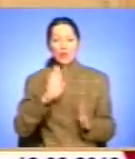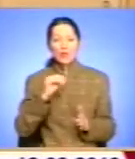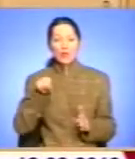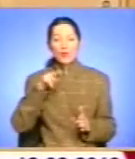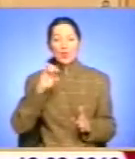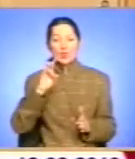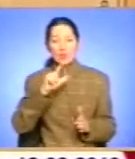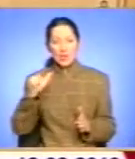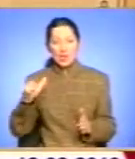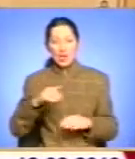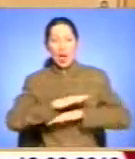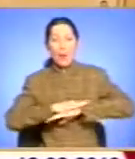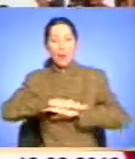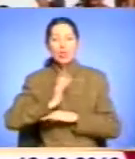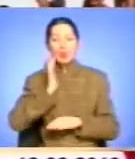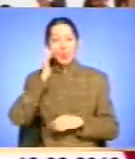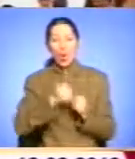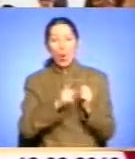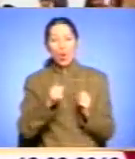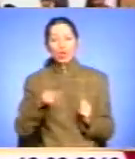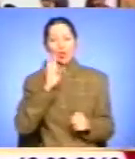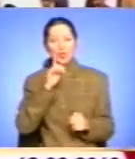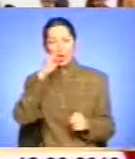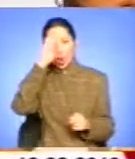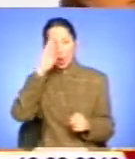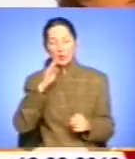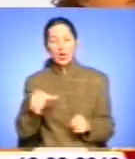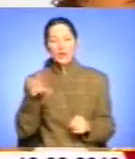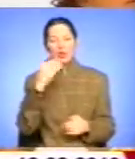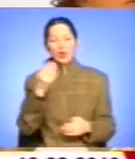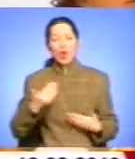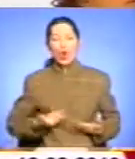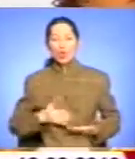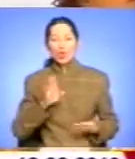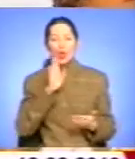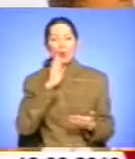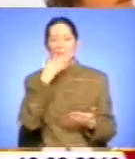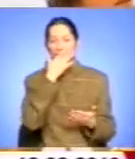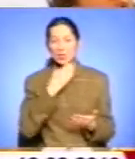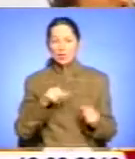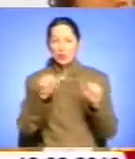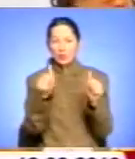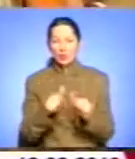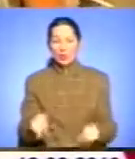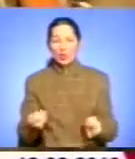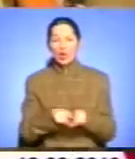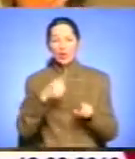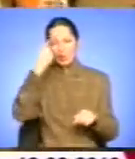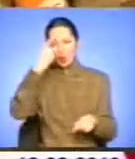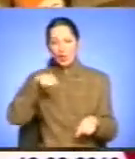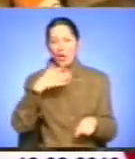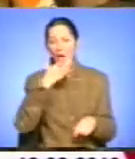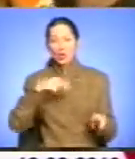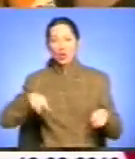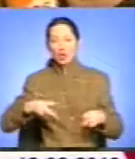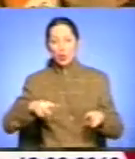мрія кожної дівчини та юнака. Усі вони хочуть бути витонченими та красивими, а також вміти гарно танцювати і стати королем